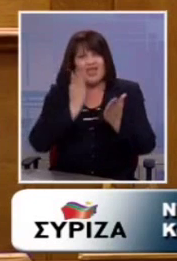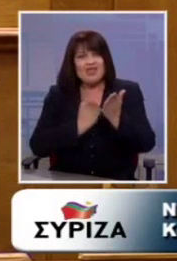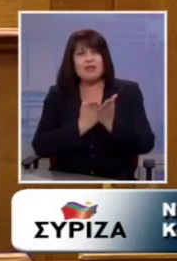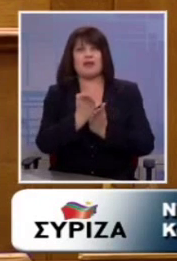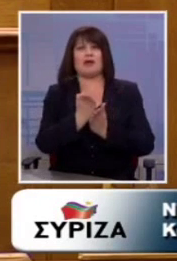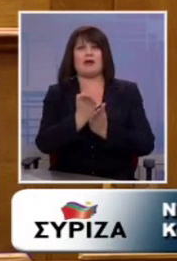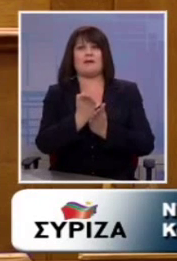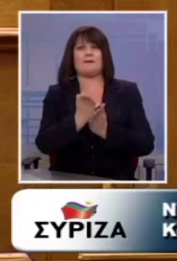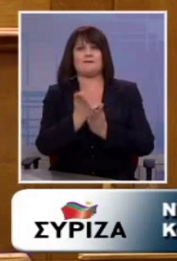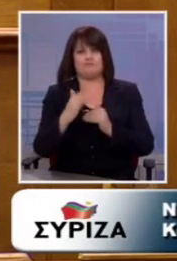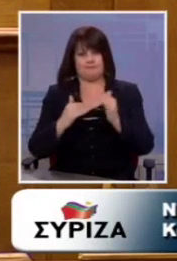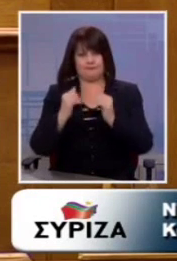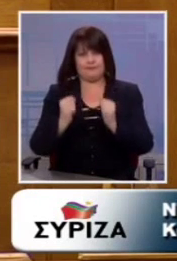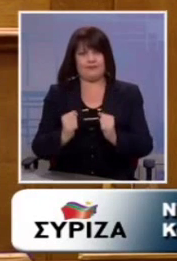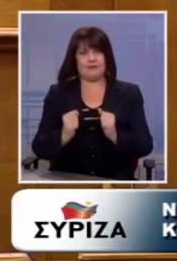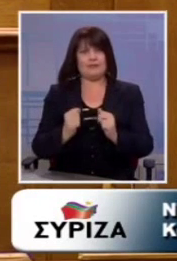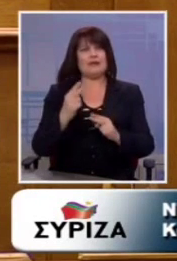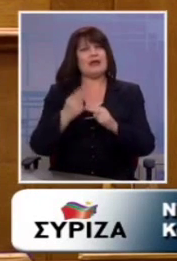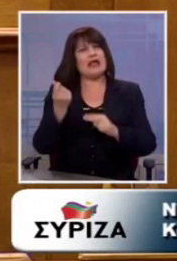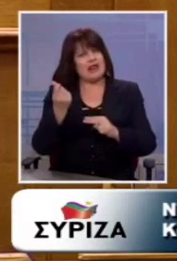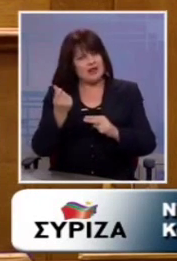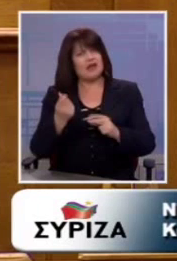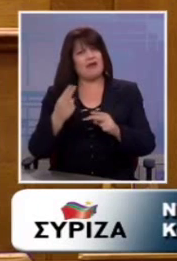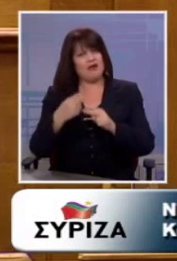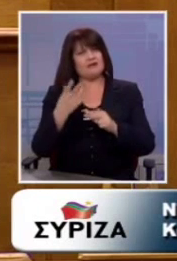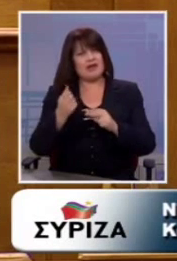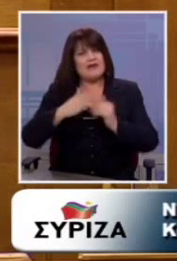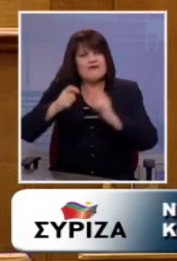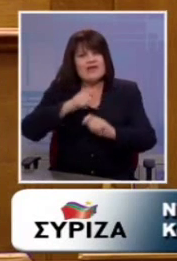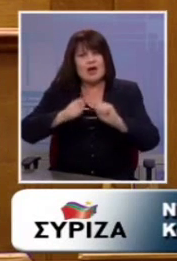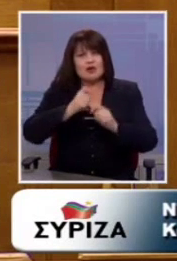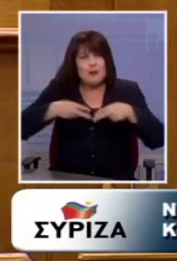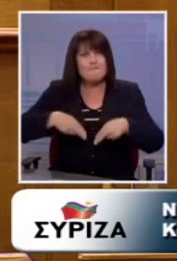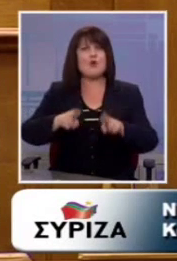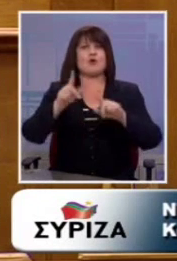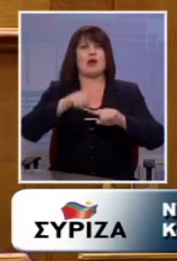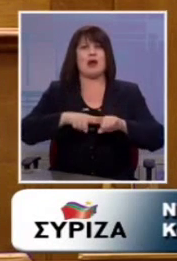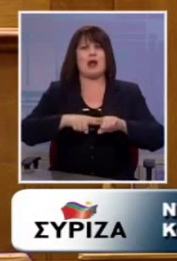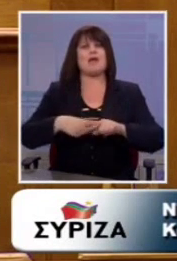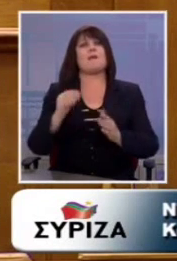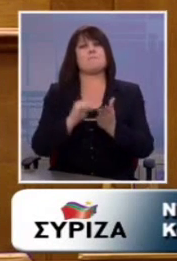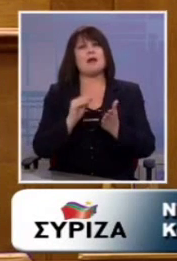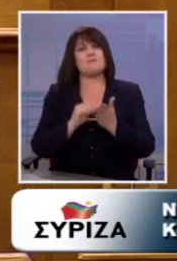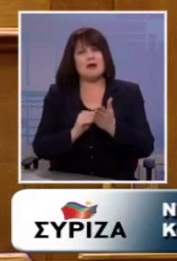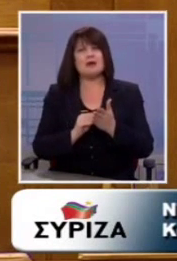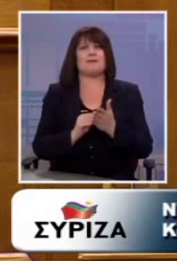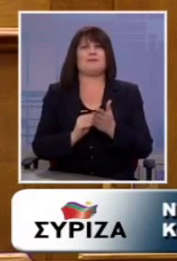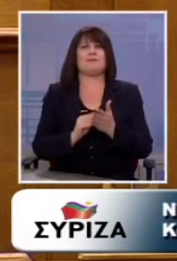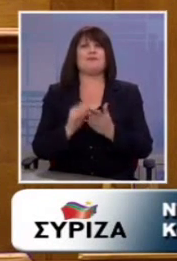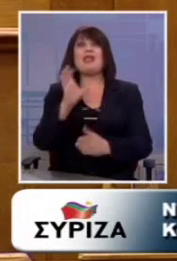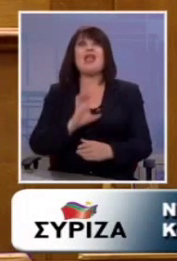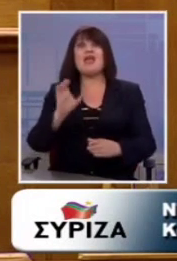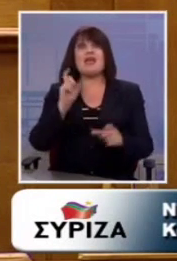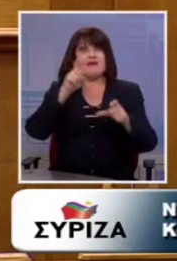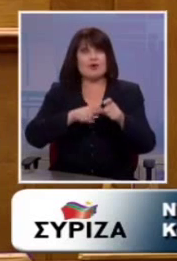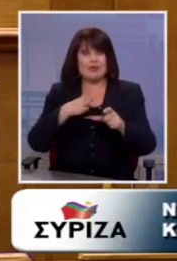πάνω σε αυτήν την ηθική που έχει και υλική αξία, οικοδομούμε μια πορεία της χώρας μας, επαναλαμβάνουμε, μέσα σε μια Ευρώπη που θέλουμε